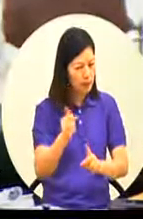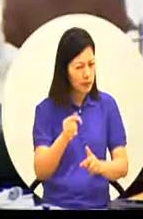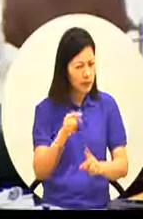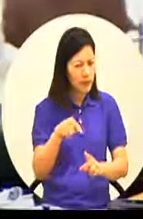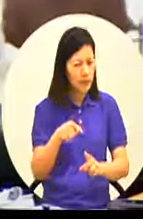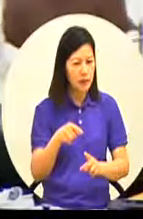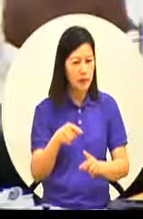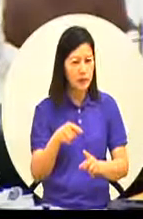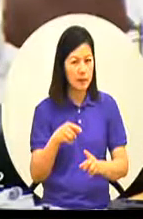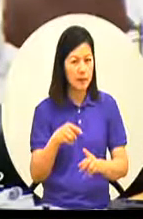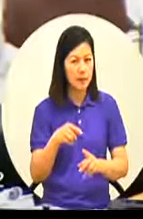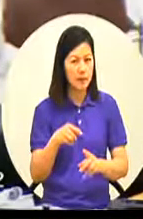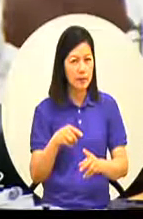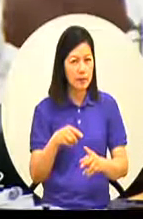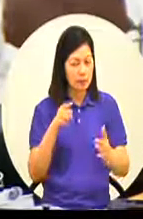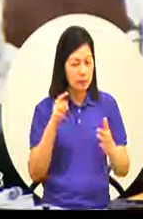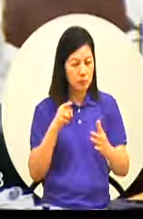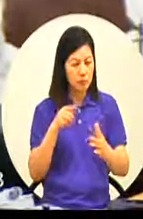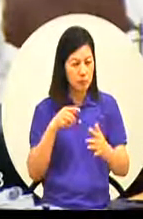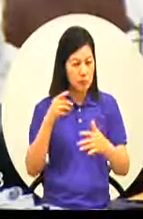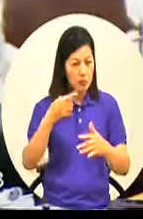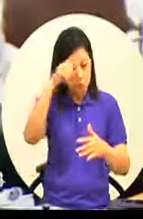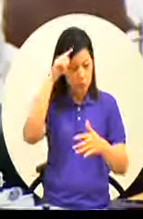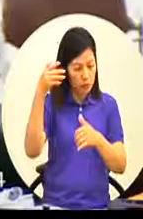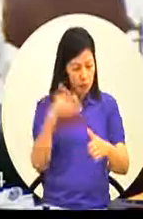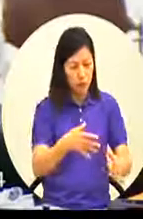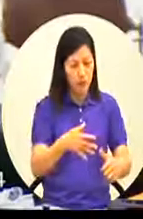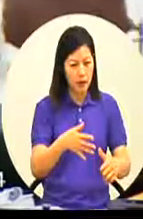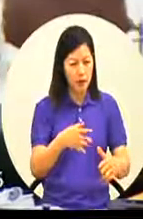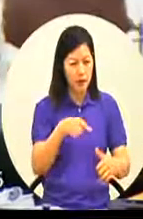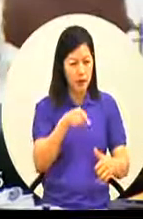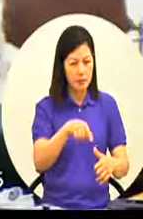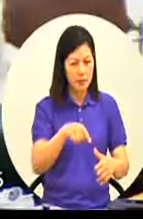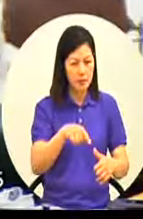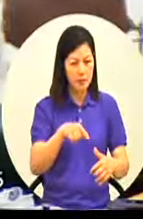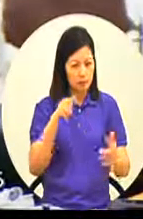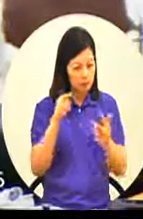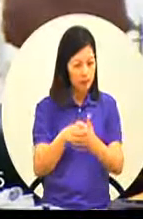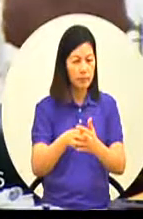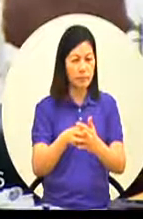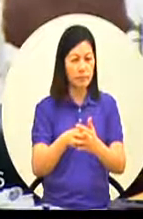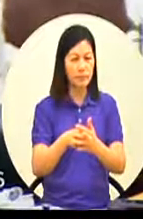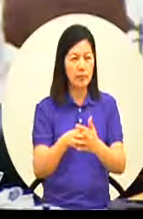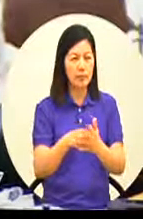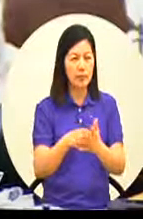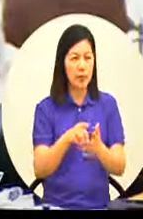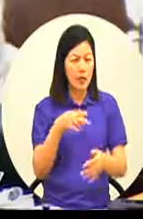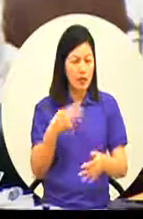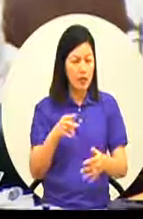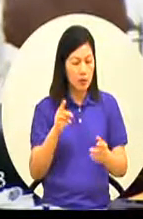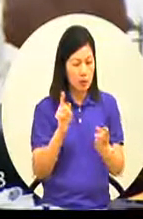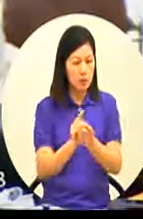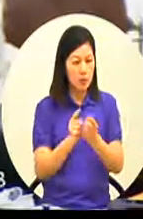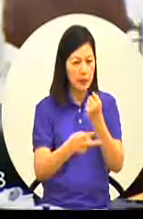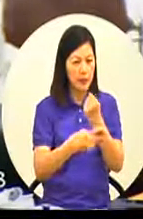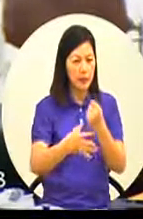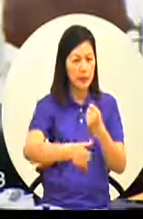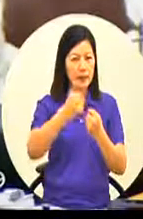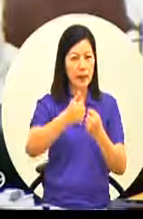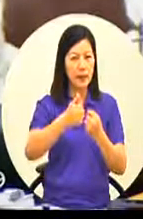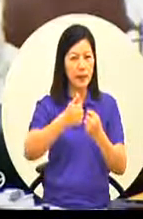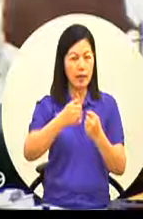刚刚讲的一个案例，打破原本传统的政治势力的这样子的一个模式跟处理，甚至对里长有某种程度上的